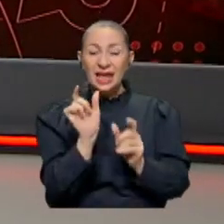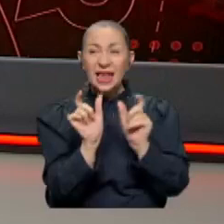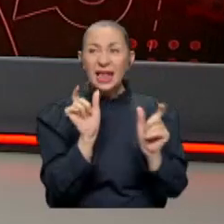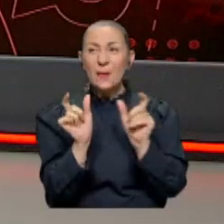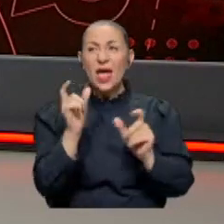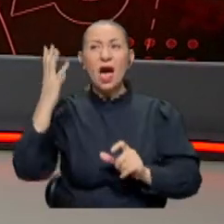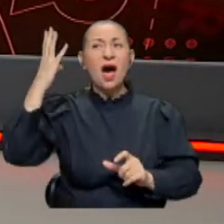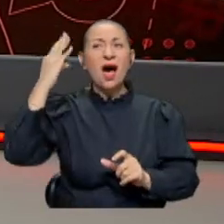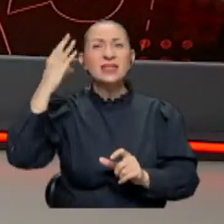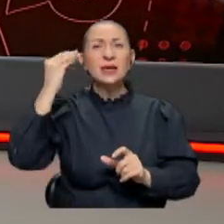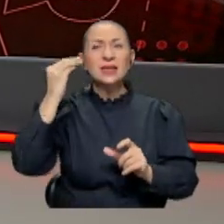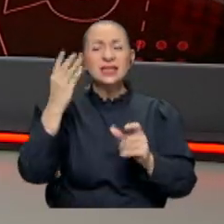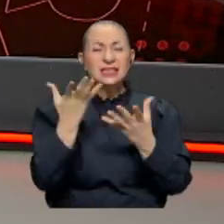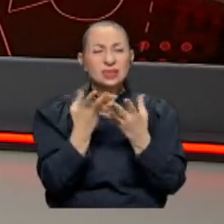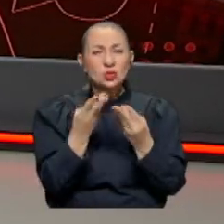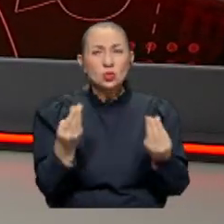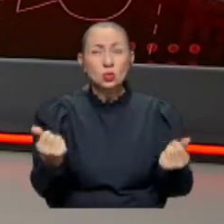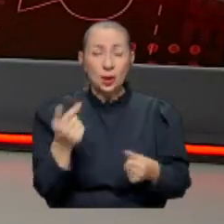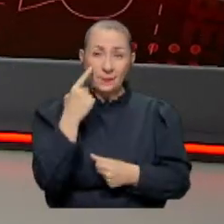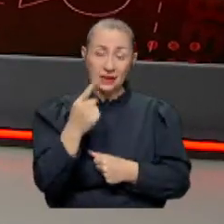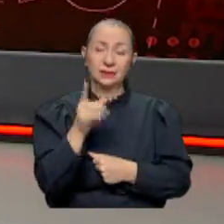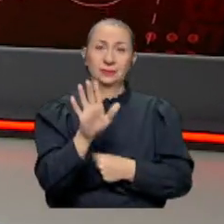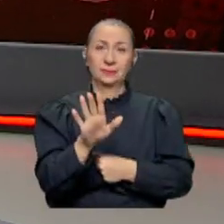kelimelerin manasını nasıl çürütüyorlar. Bakın.